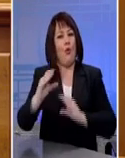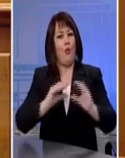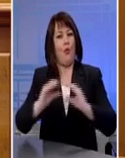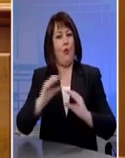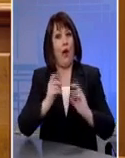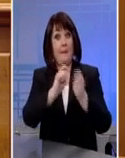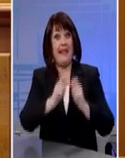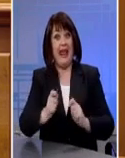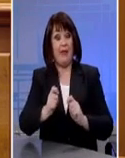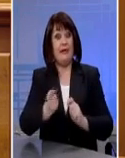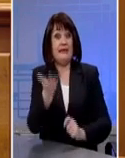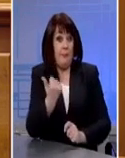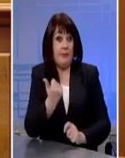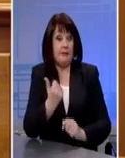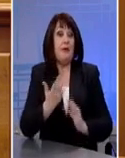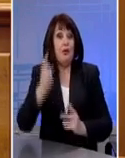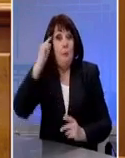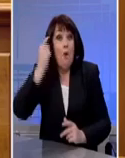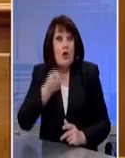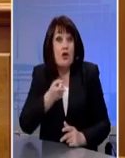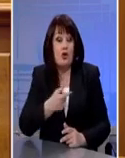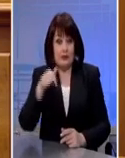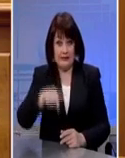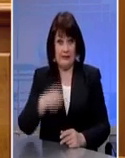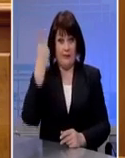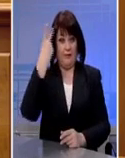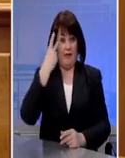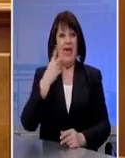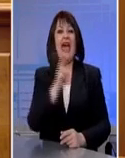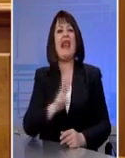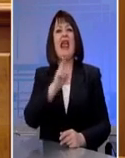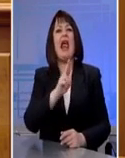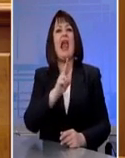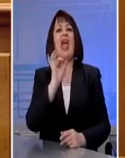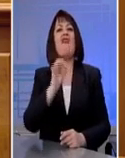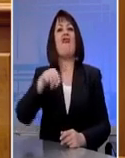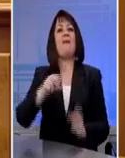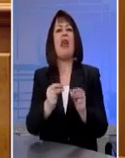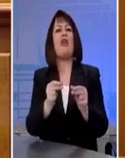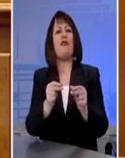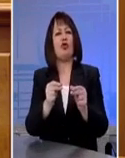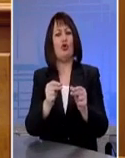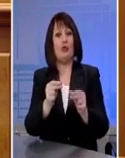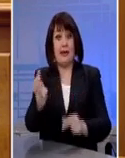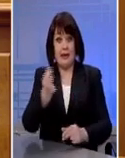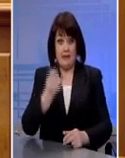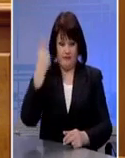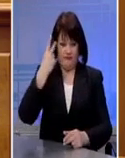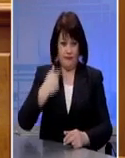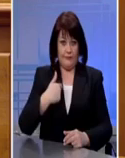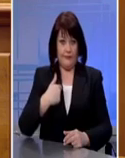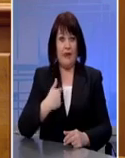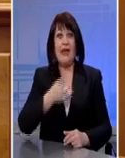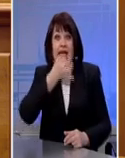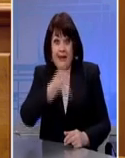κάνουμε τις μεταρρυθμίσεις. Με κατηγορούσαν σήμερα στη Real FM, σε ένα ράδιο, ότι είπα ότι σε 2 μήνες μπορώ